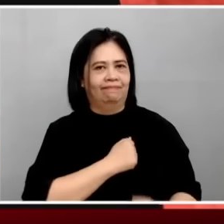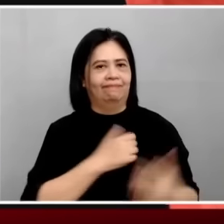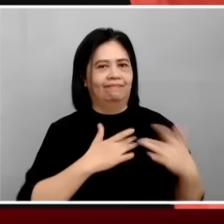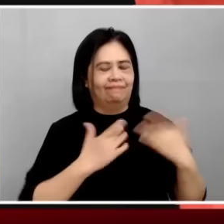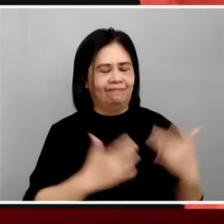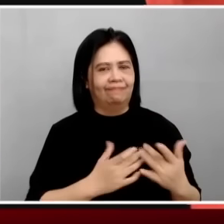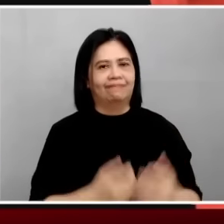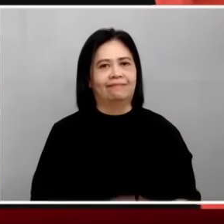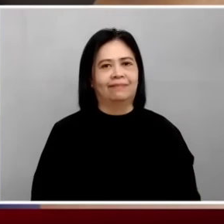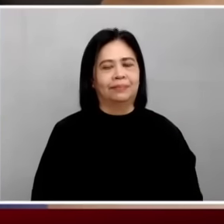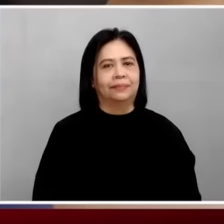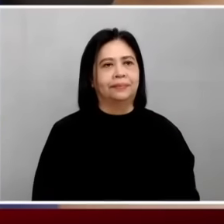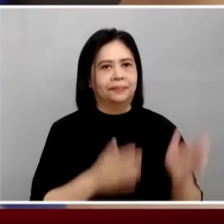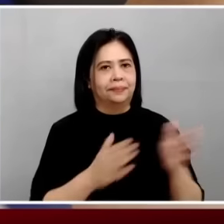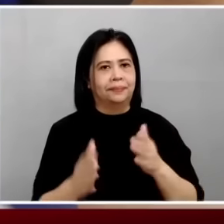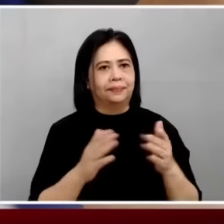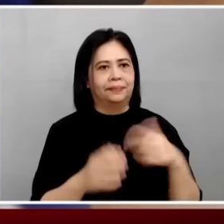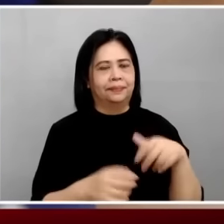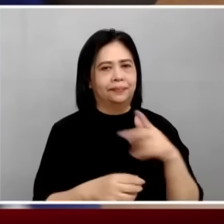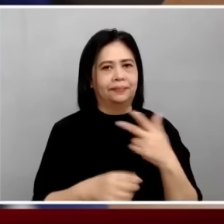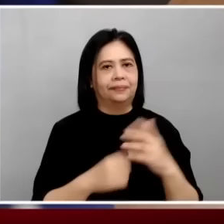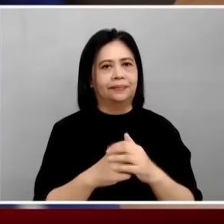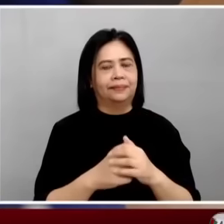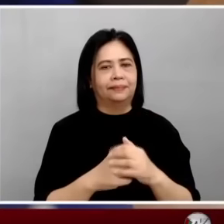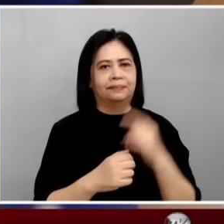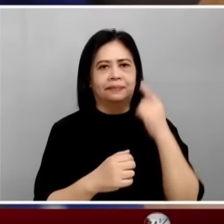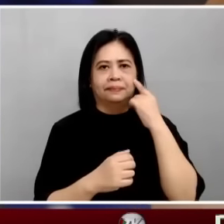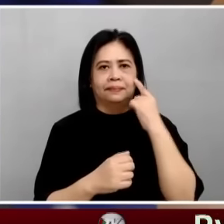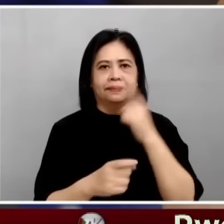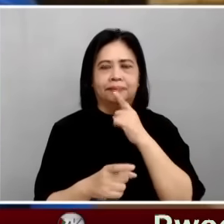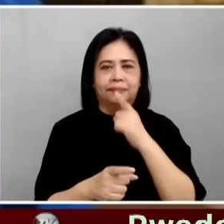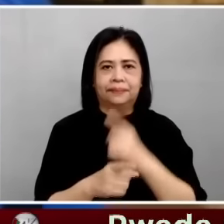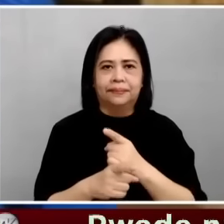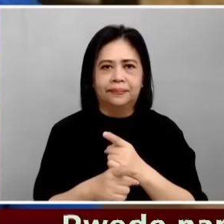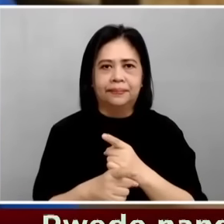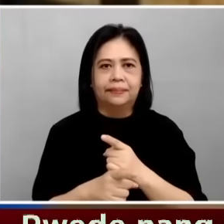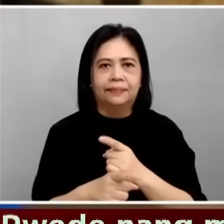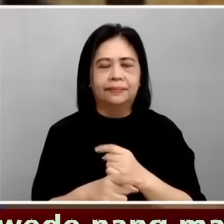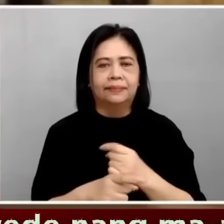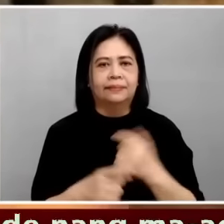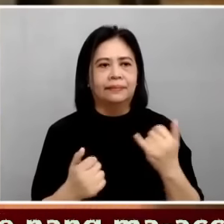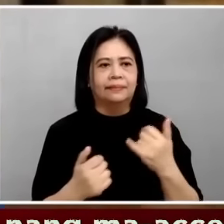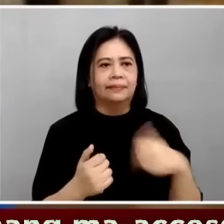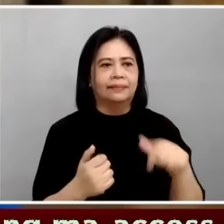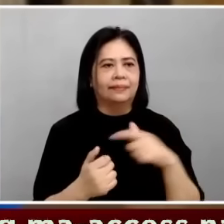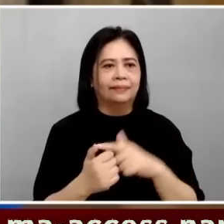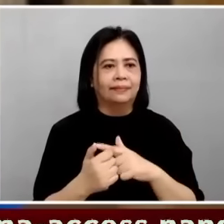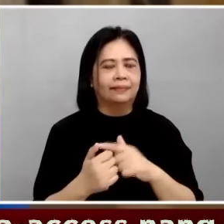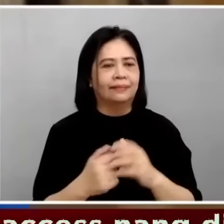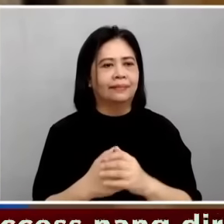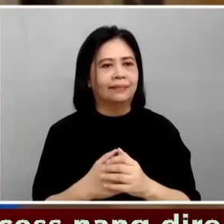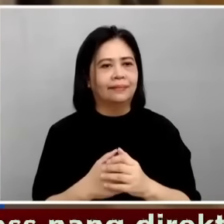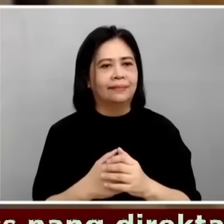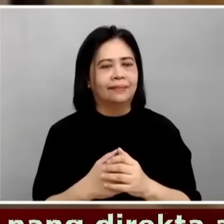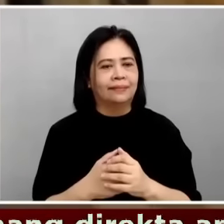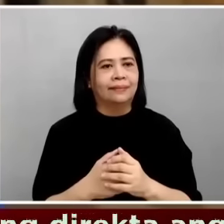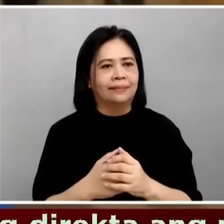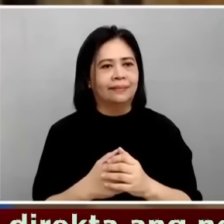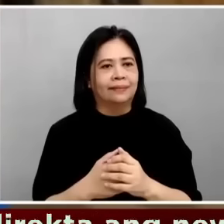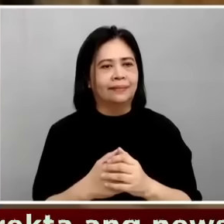yung preparasyon ni Carlo dahil kahit linggo talagang nagtahinga namin, nagpupunta ng gym talaga yan at